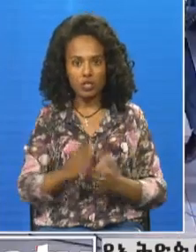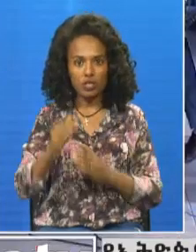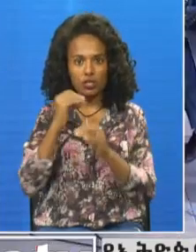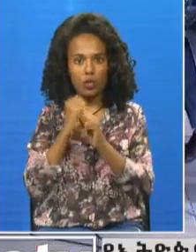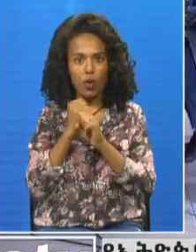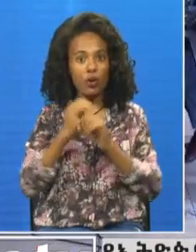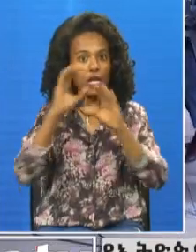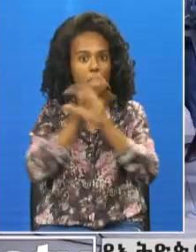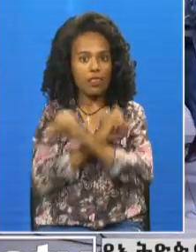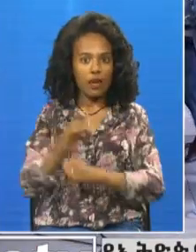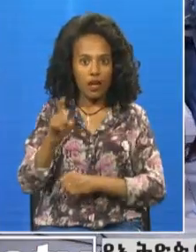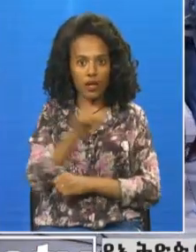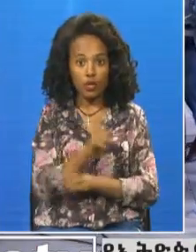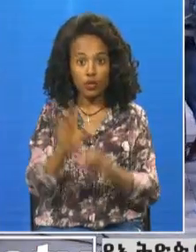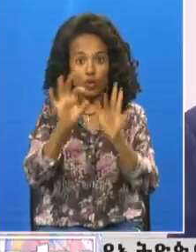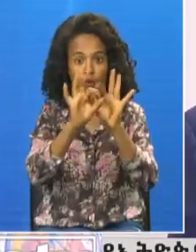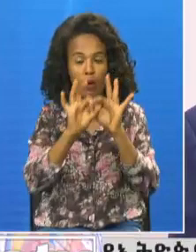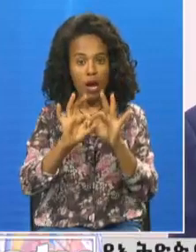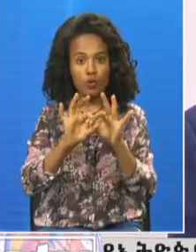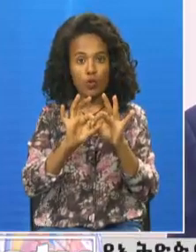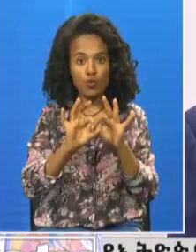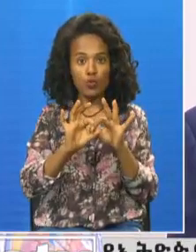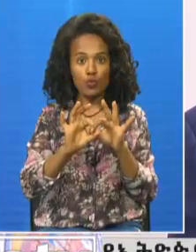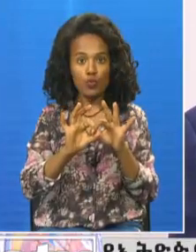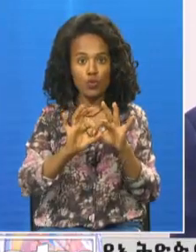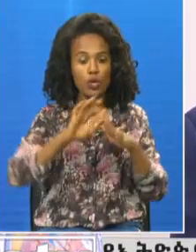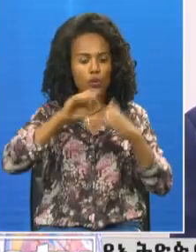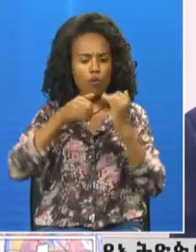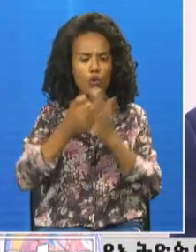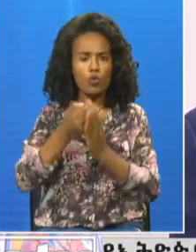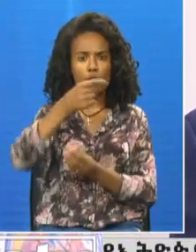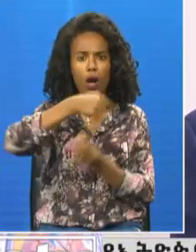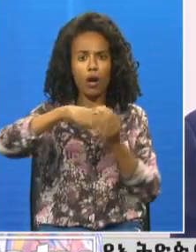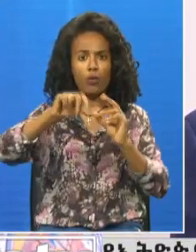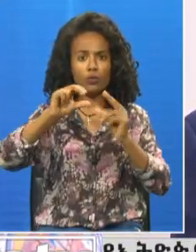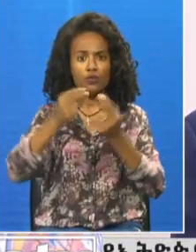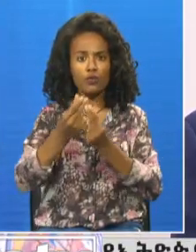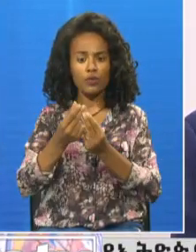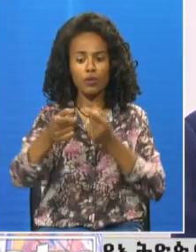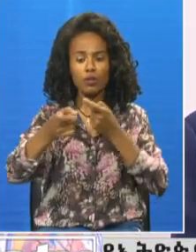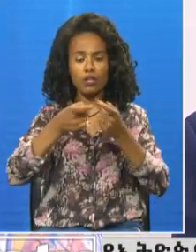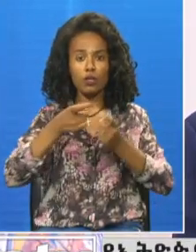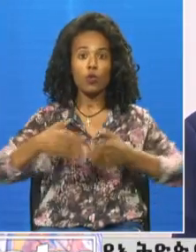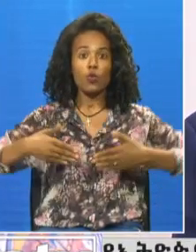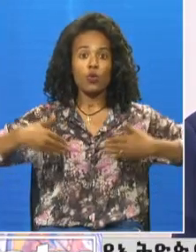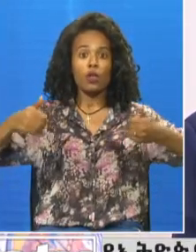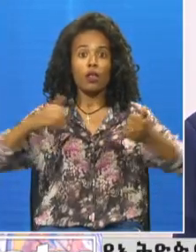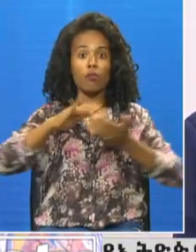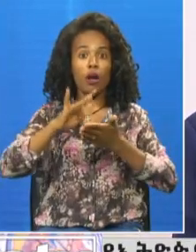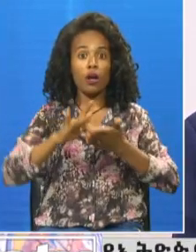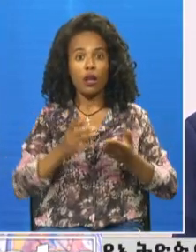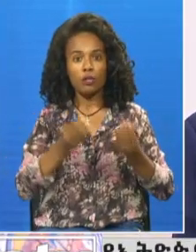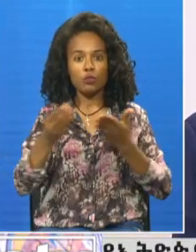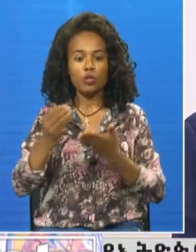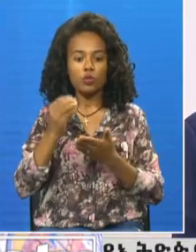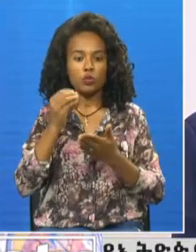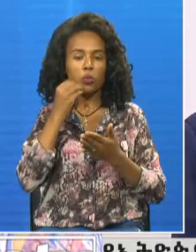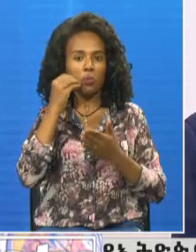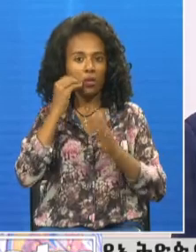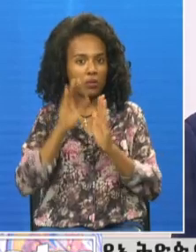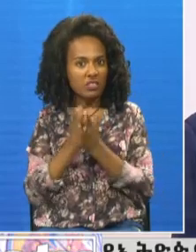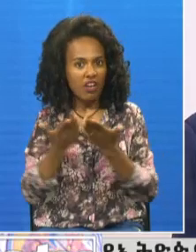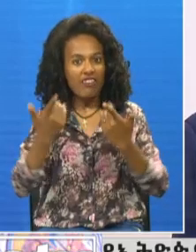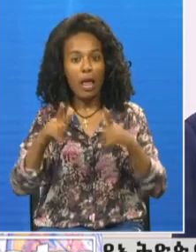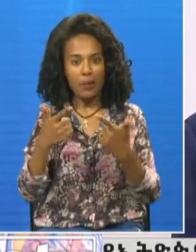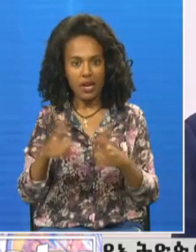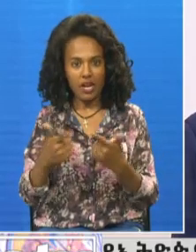አገልግሎት እንዲያገኙና ቅድሚያ ተስተናግደው እንዲሄዱ የሚደረግበትም ስልት ተቀይሶ እየተሰራበት ይገኛል። ሪፖርተራችን ብሩክ ተስፋዬ